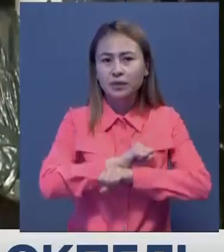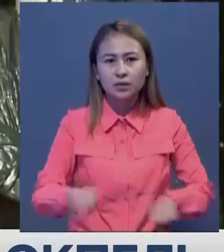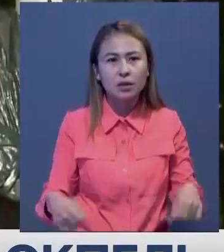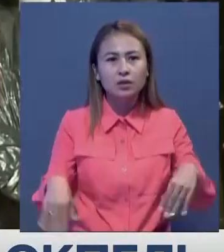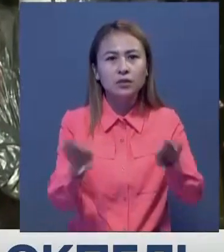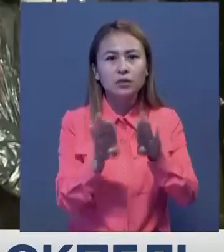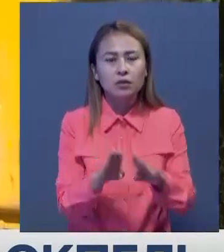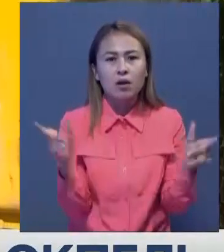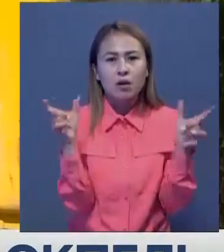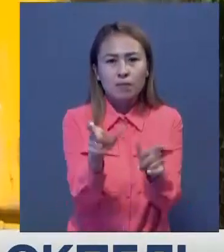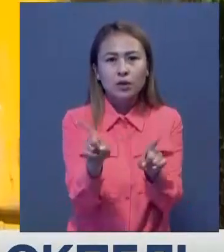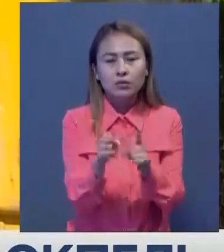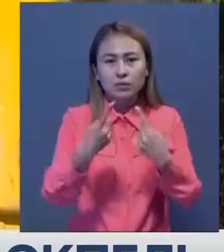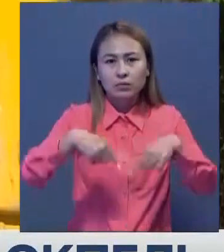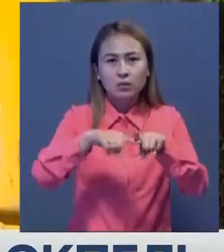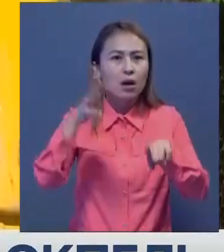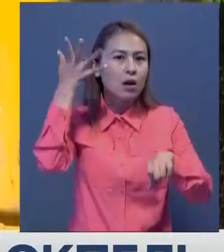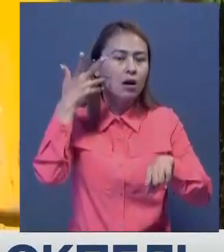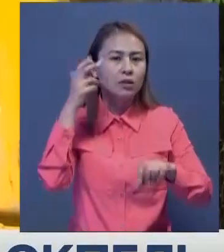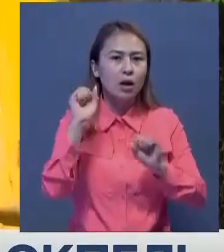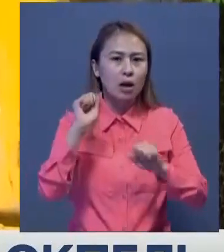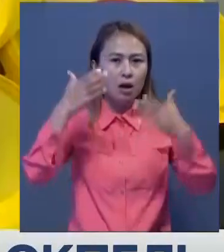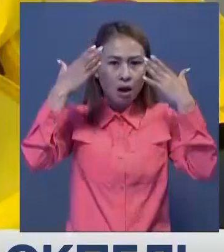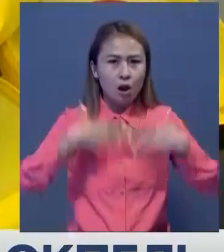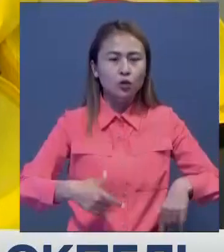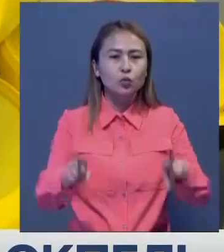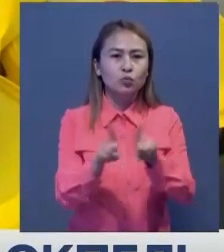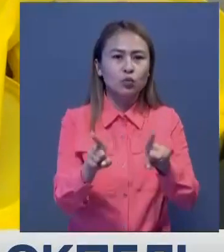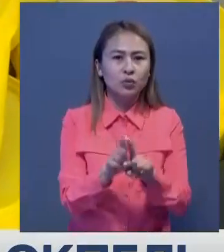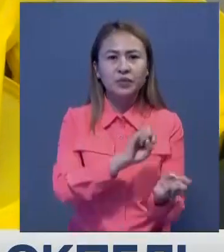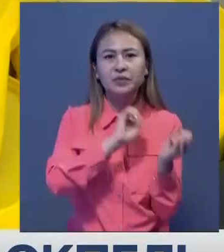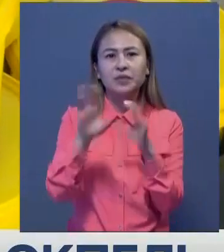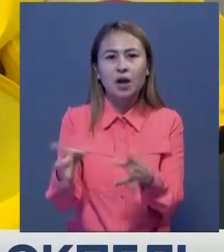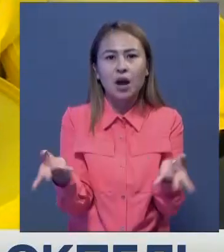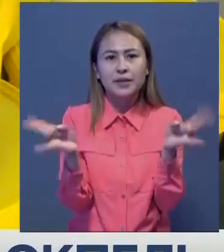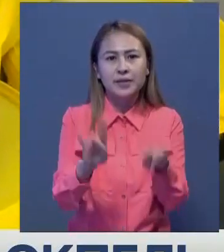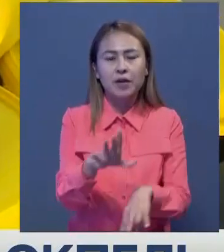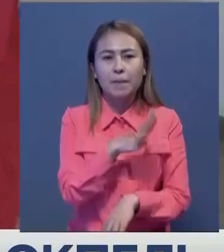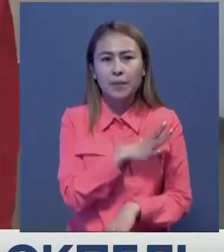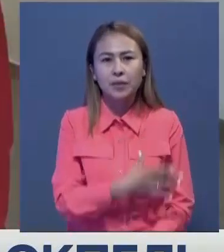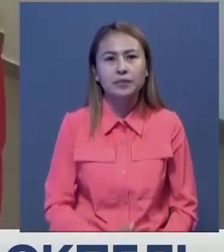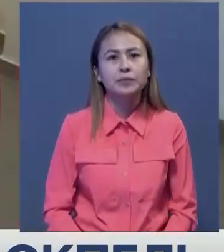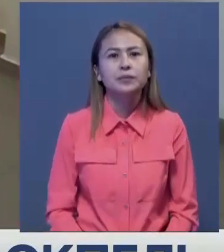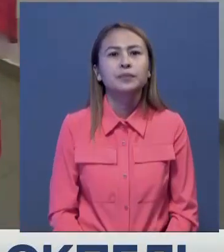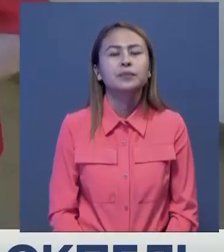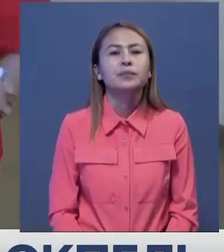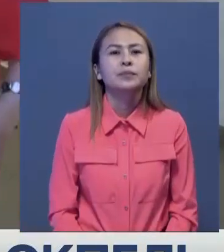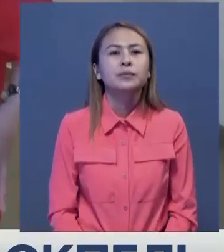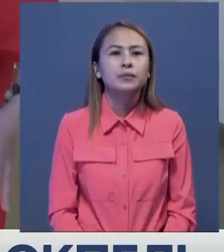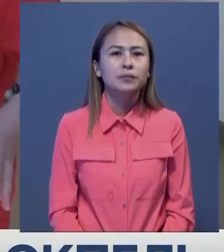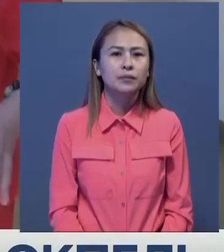елдегі эпидемиологиялық ошақ болған кезеңде қорғаныш костюмдерді де сыртта қалдырды деп наразы.